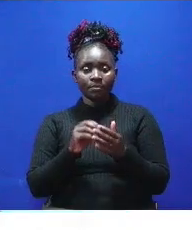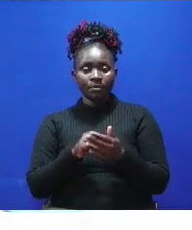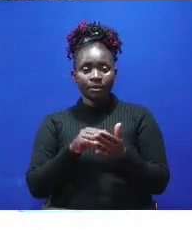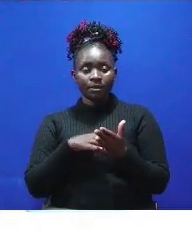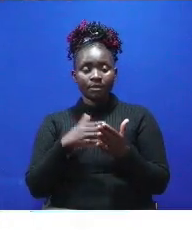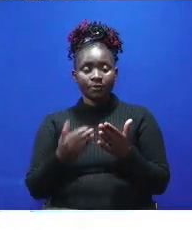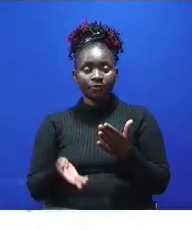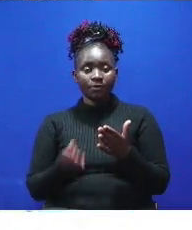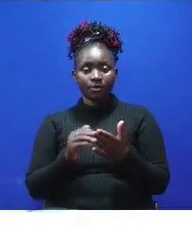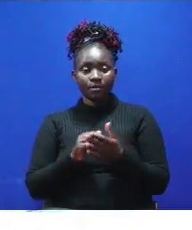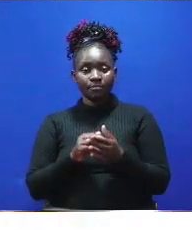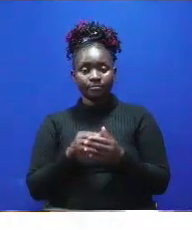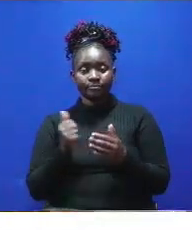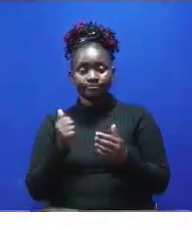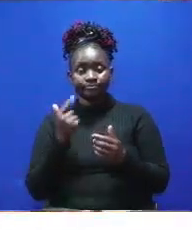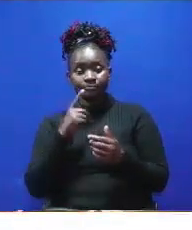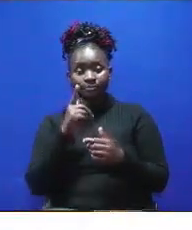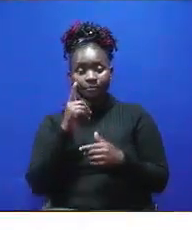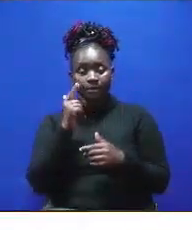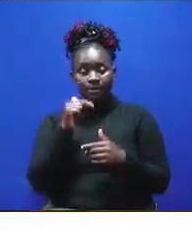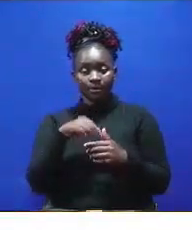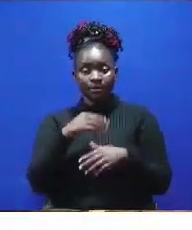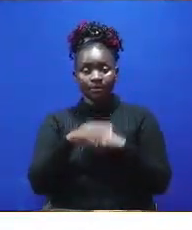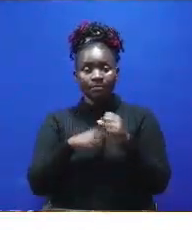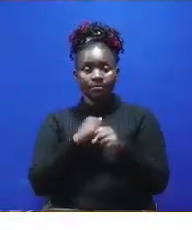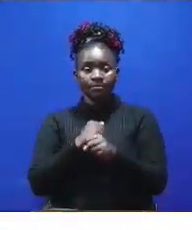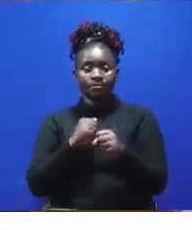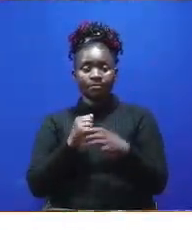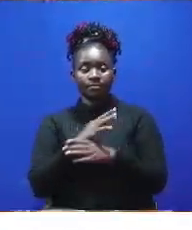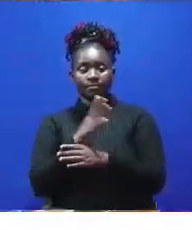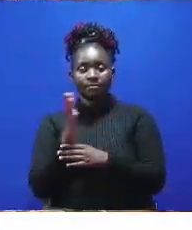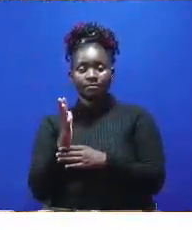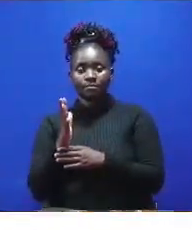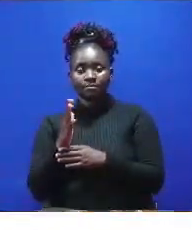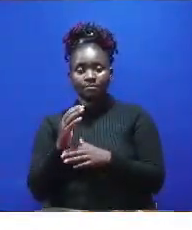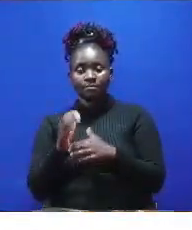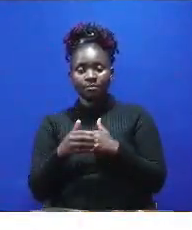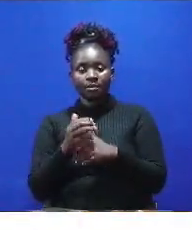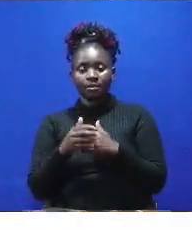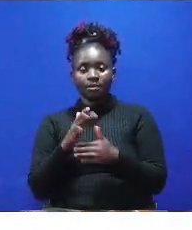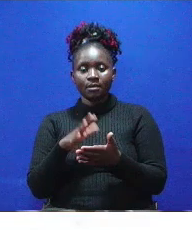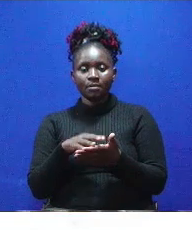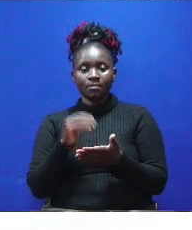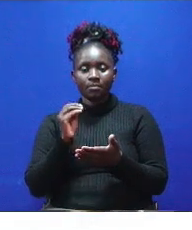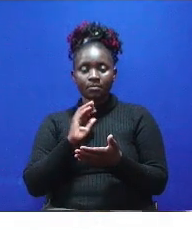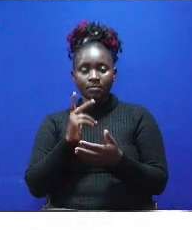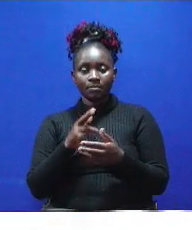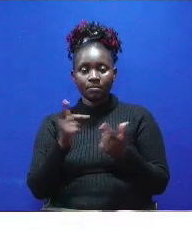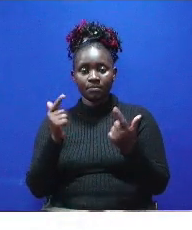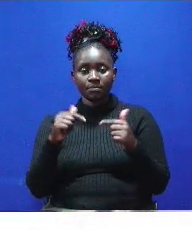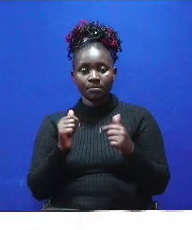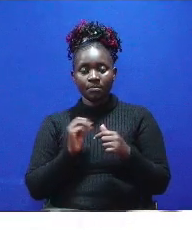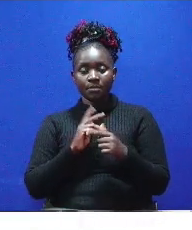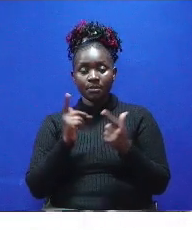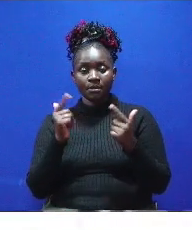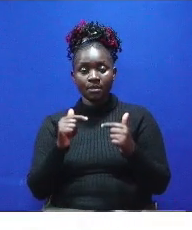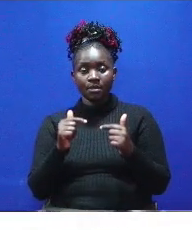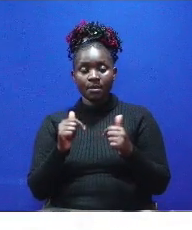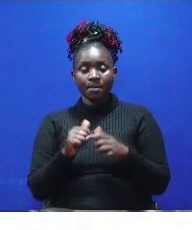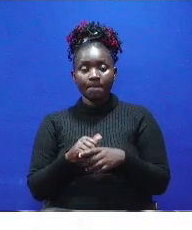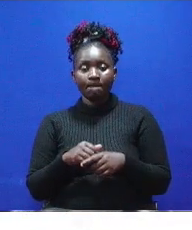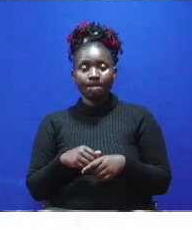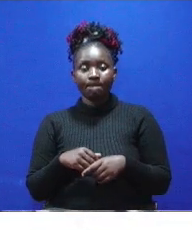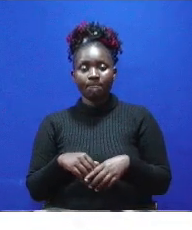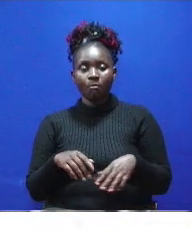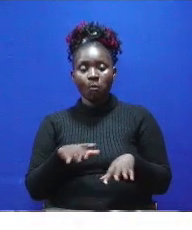iliogo ikirania ekirenga kiumwa koyo kiogo simeka emete kulinda liroba. Siku ya leo tuko hapa katika